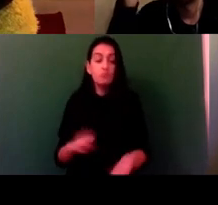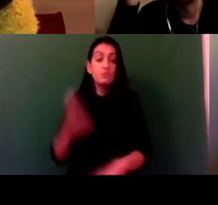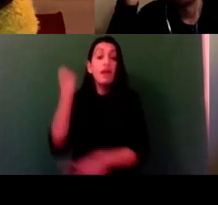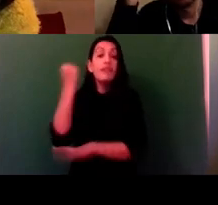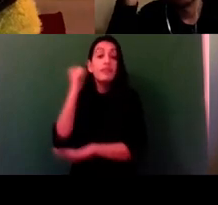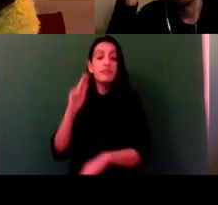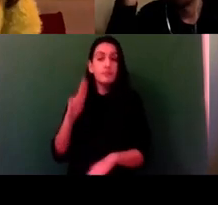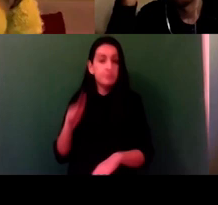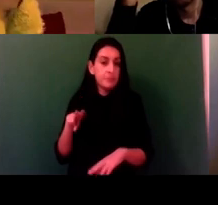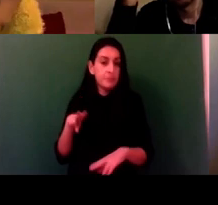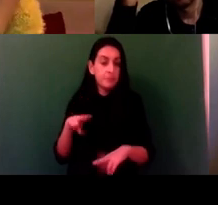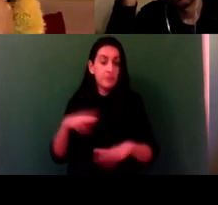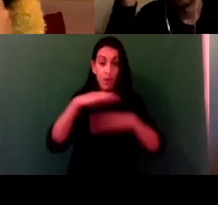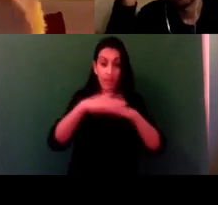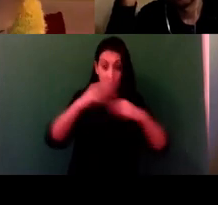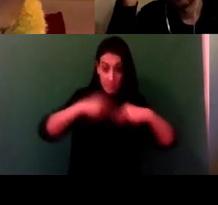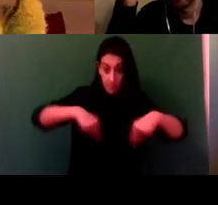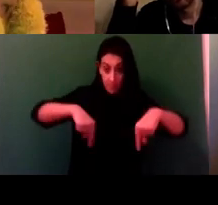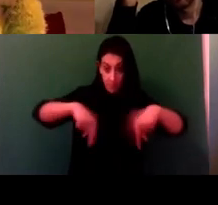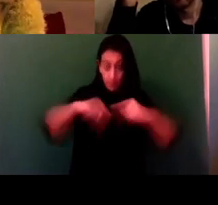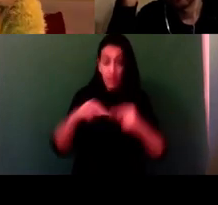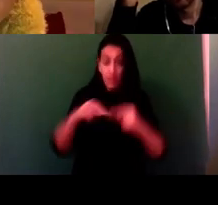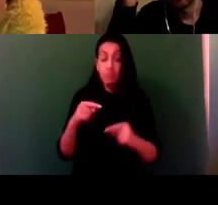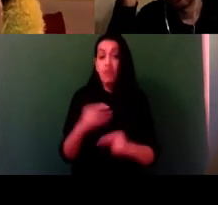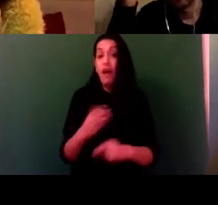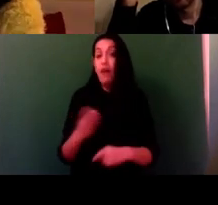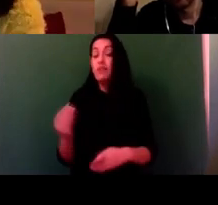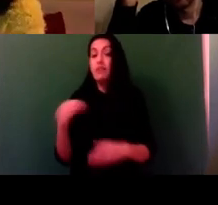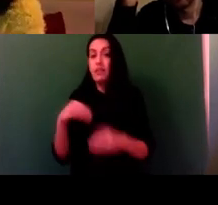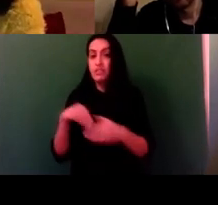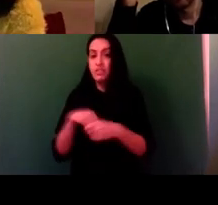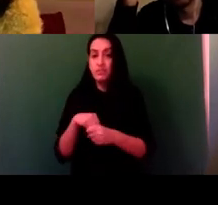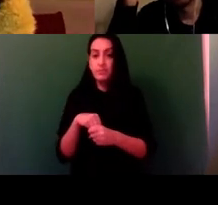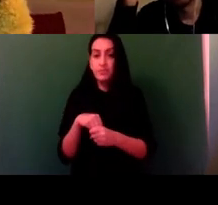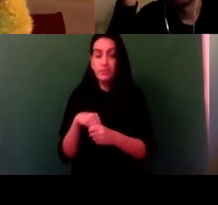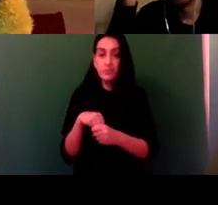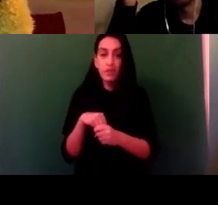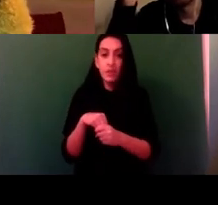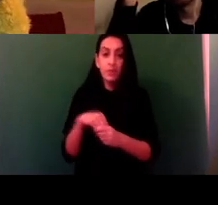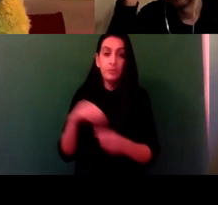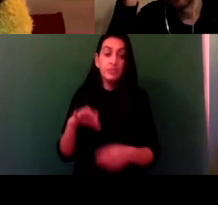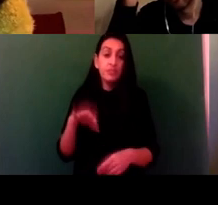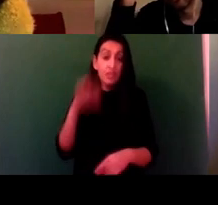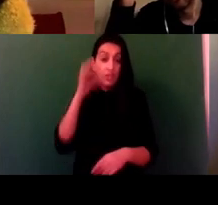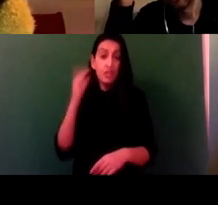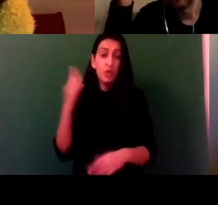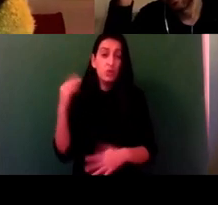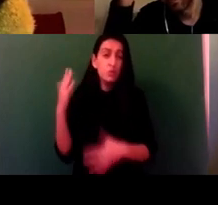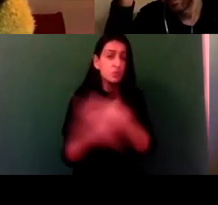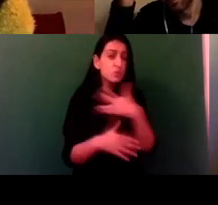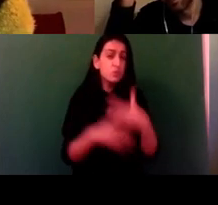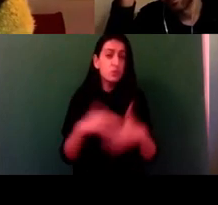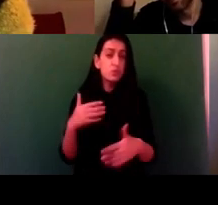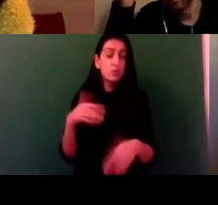kullanıcının bütün dünya olduğu neredeyse, çok fazla paydaşın olduğu süreçlerde işler çok karışıyor. Ve bunun nasıl bir cevabı